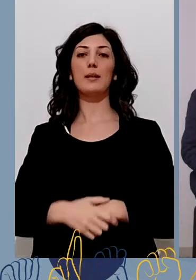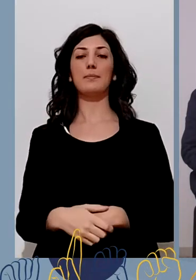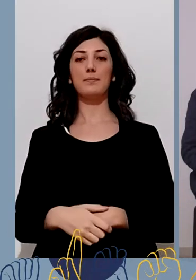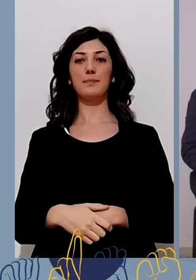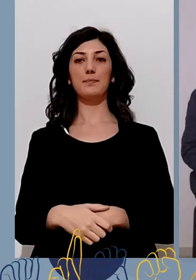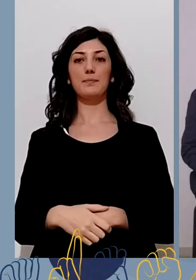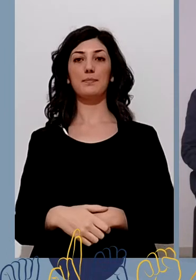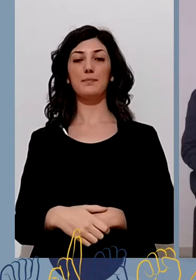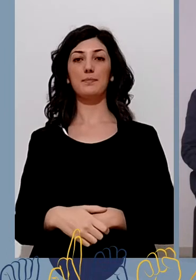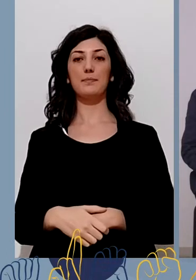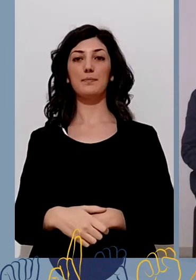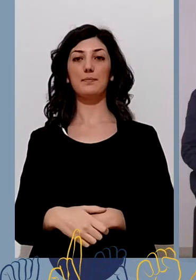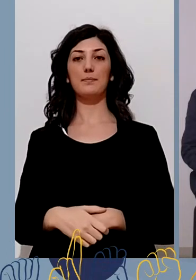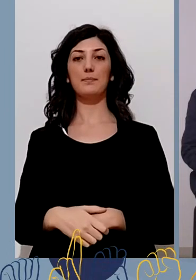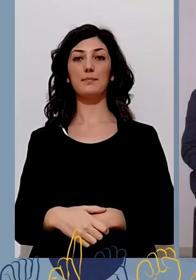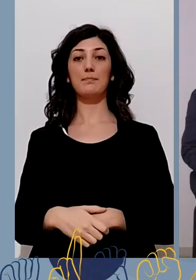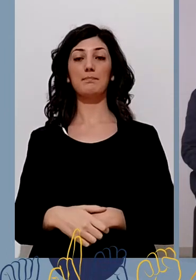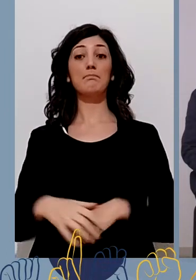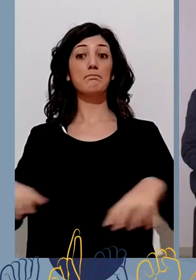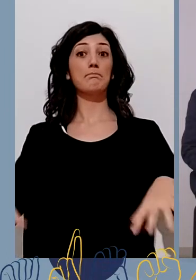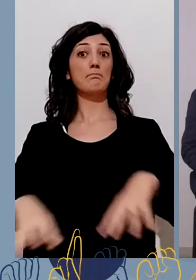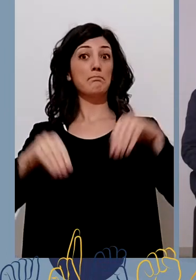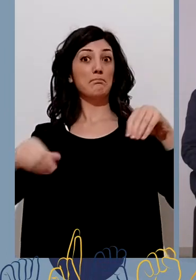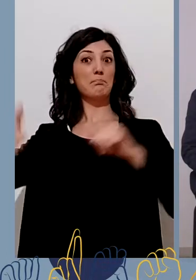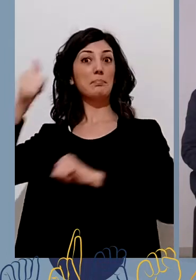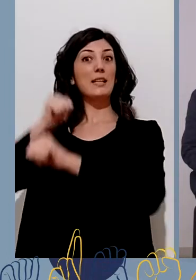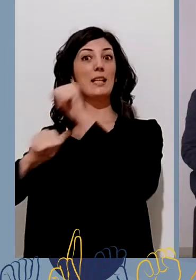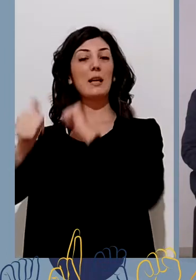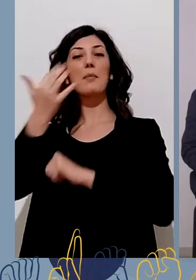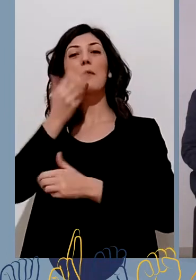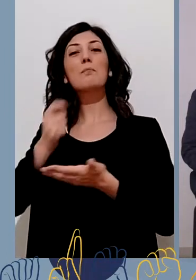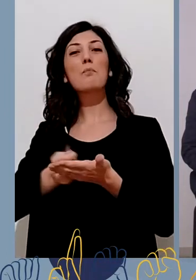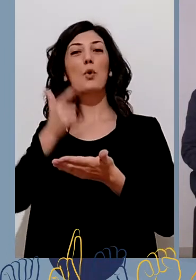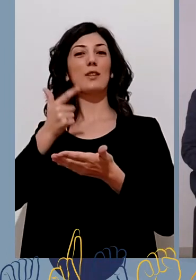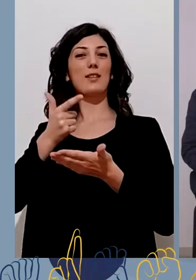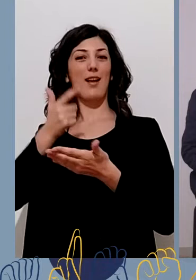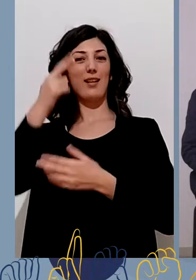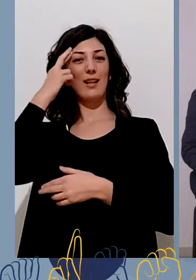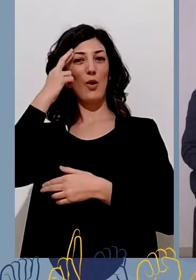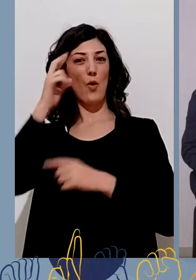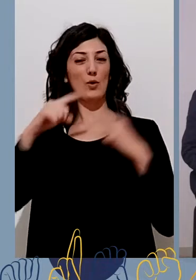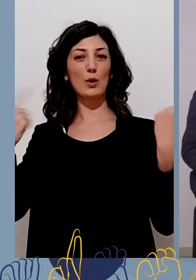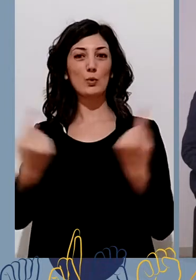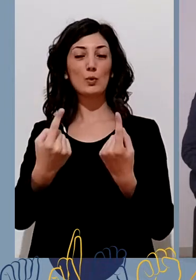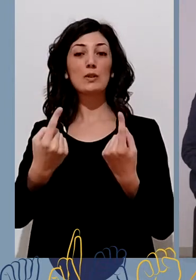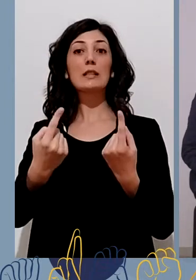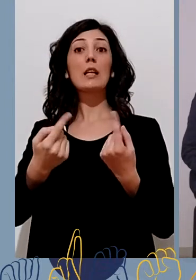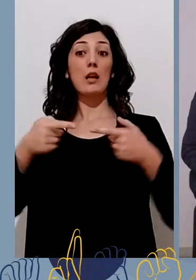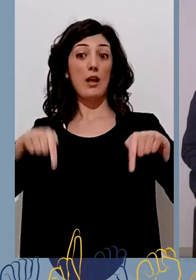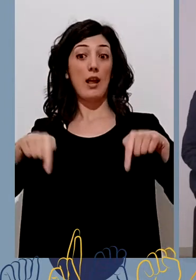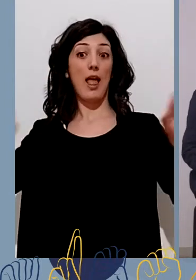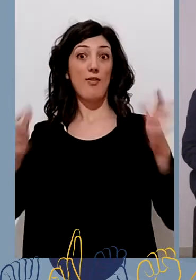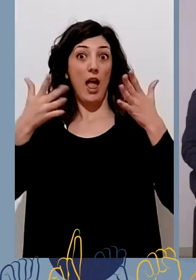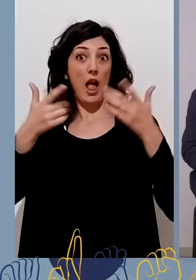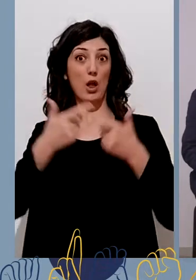di iniziare vi ricordo una cosa molto importante, cioè che al termine dell'evento, per chiunque sia interessato e